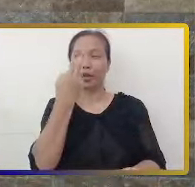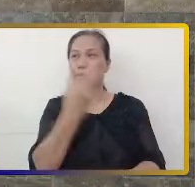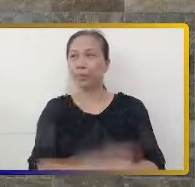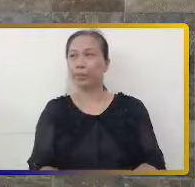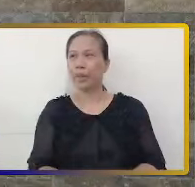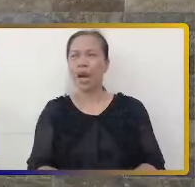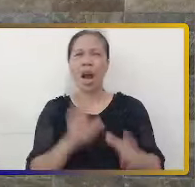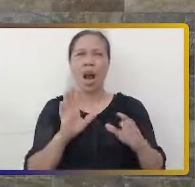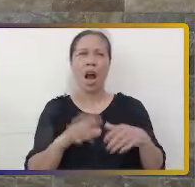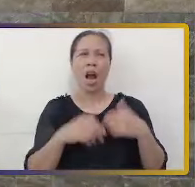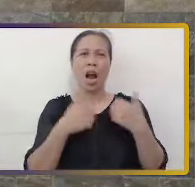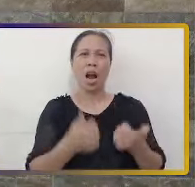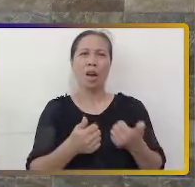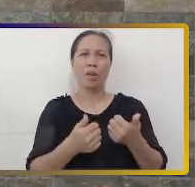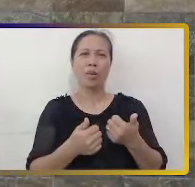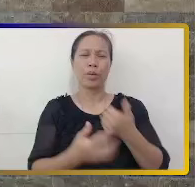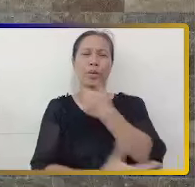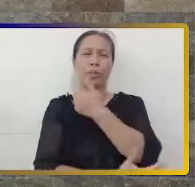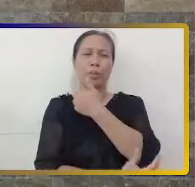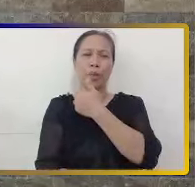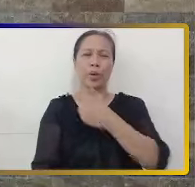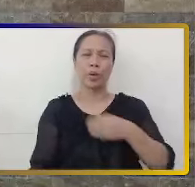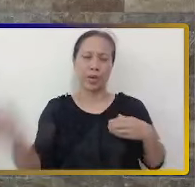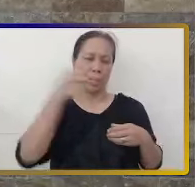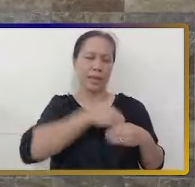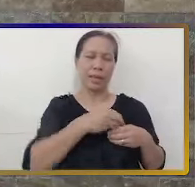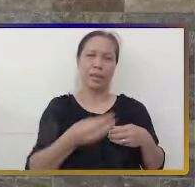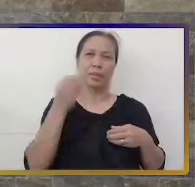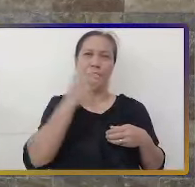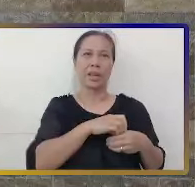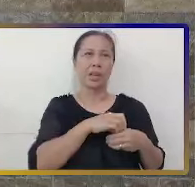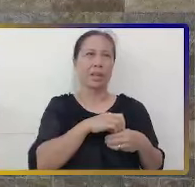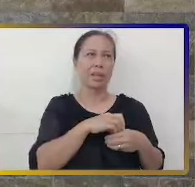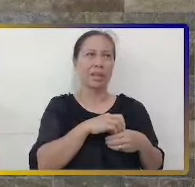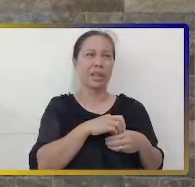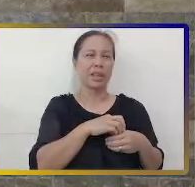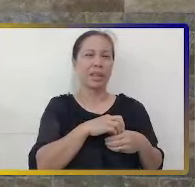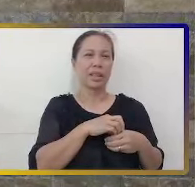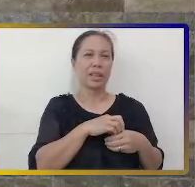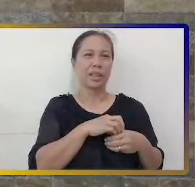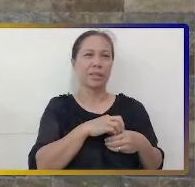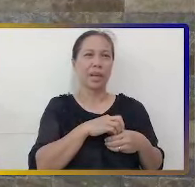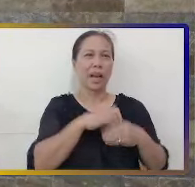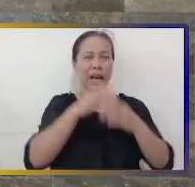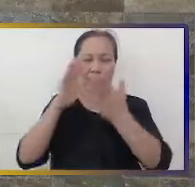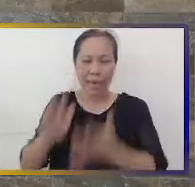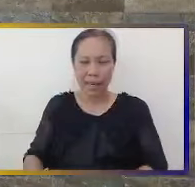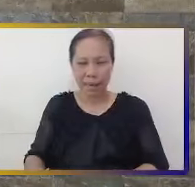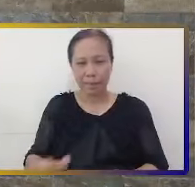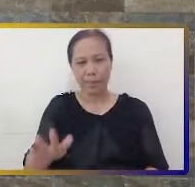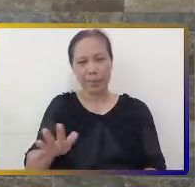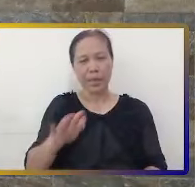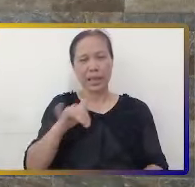mag-invest ang mga mahihirap kung ano yung natitira sa kanilang budget yun ang kanilang